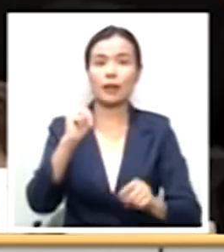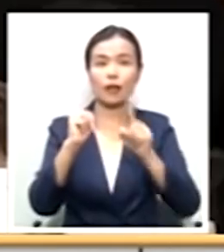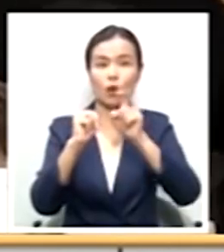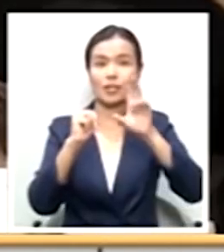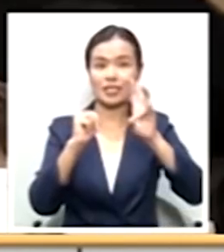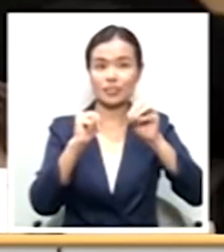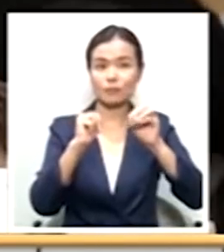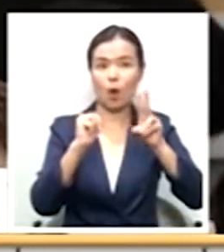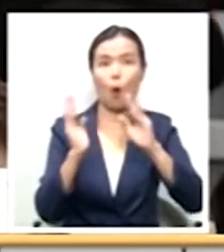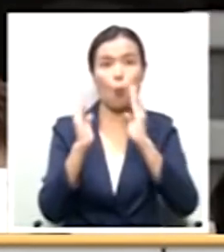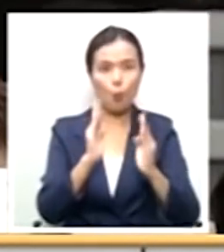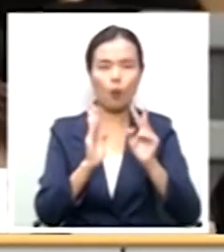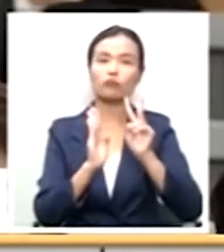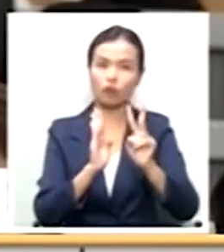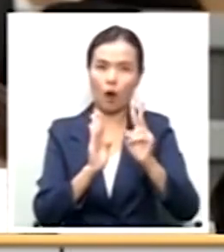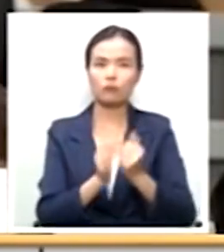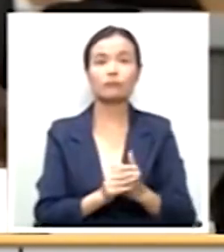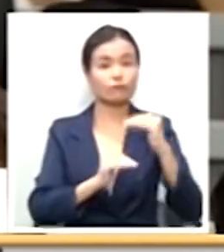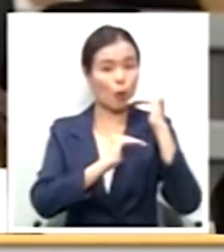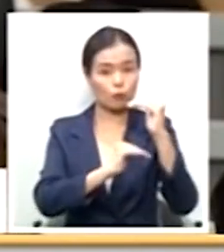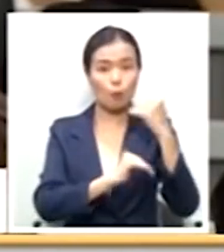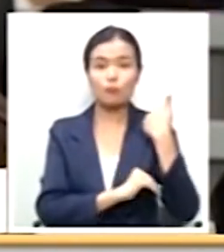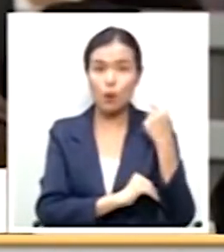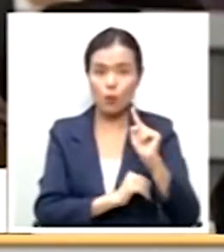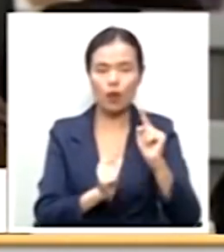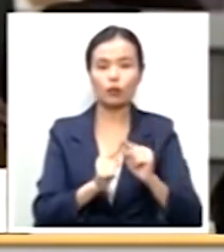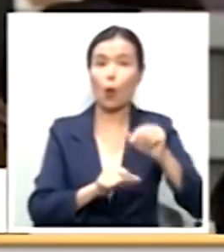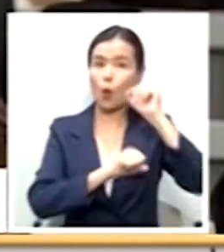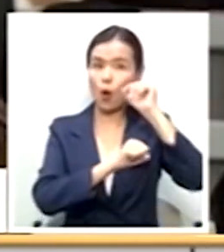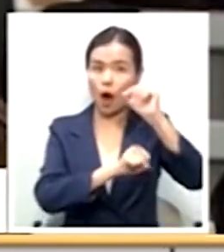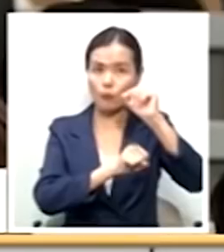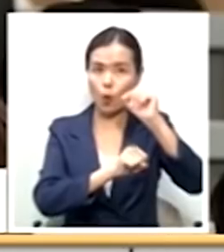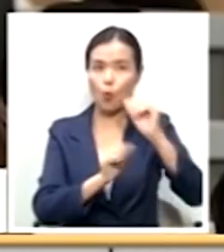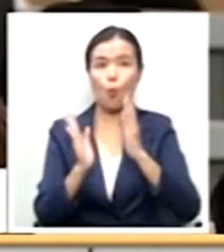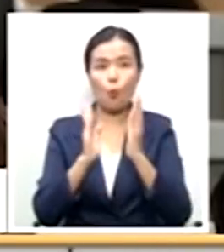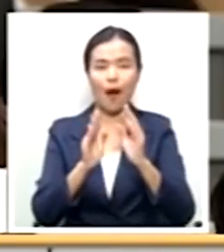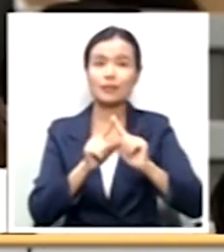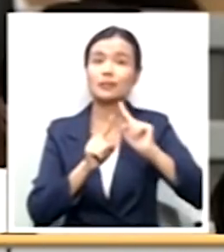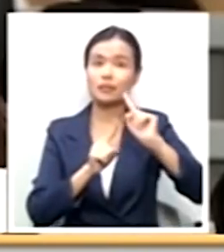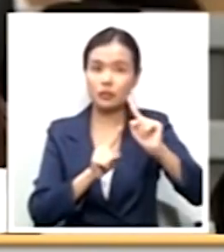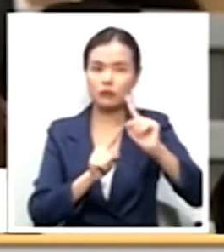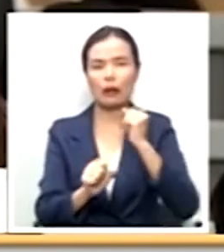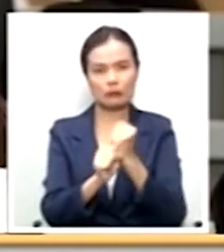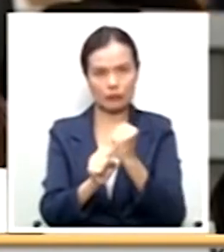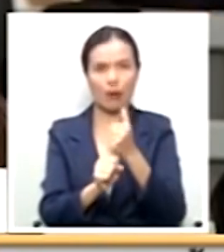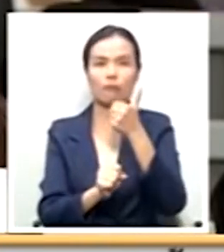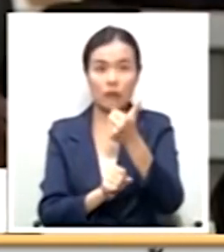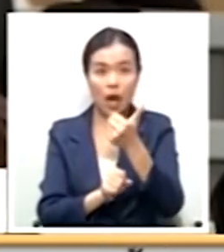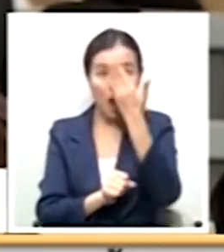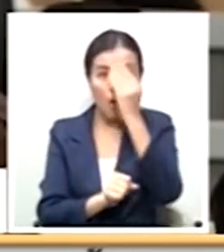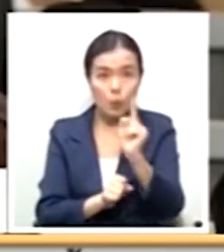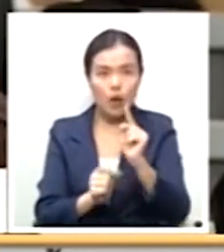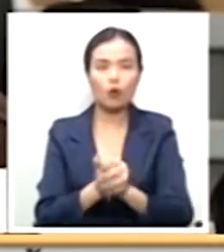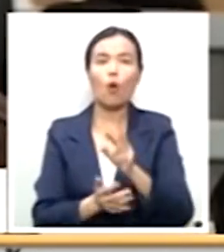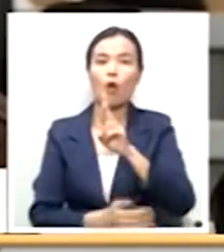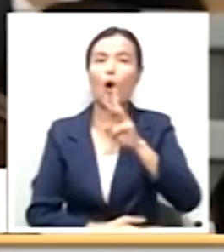172วรรค2ยังกำหนดต่อไปอีกว่าการตราพระราชกำหนดตามวรรค1ให้กระทำได้เฉพาะเมื่อคณะรั